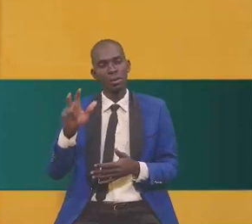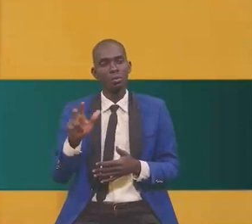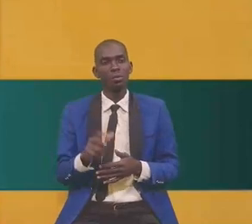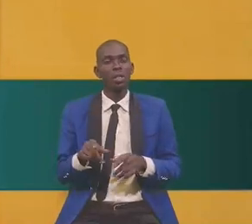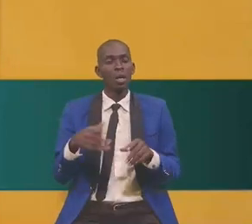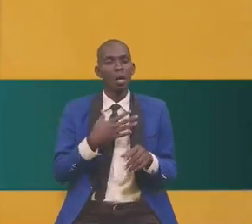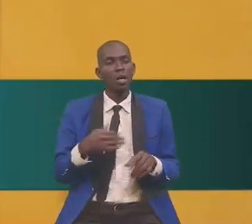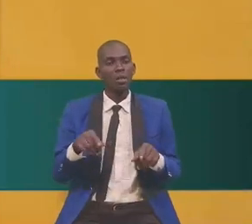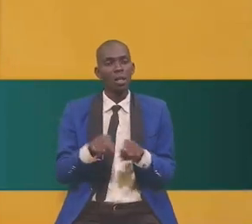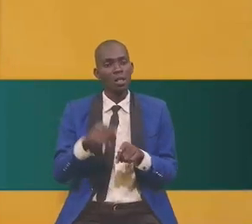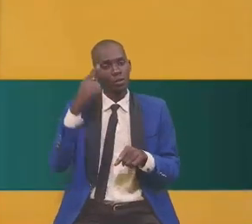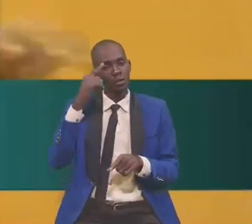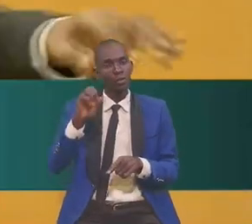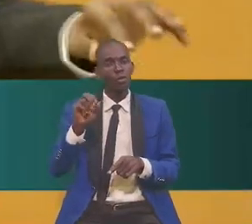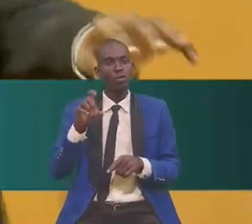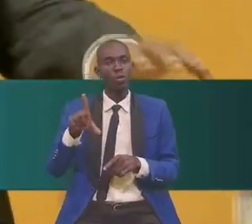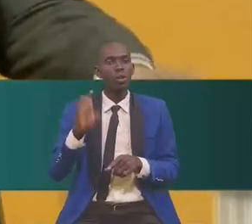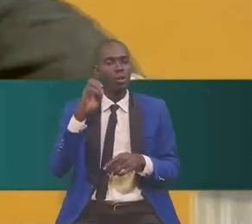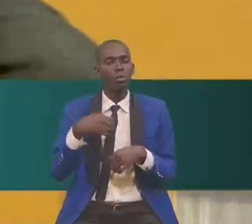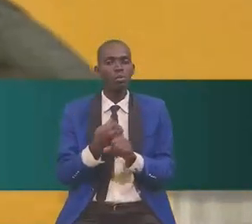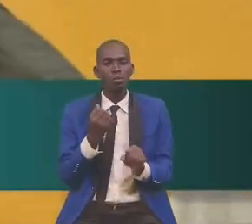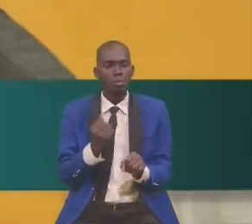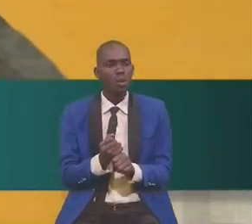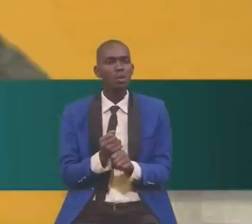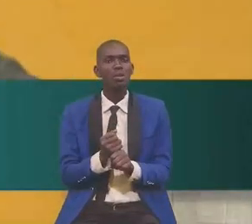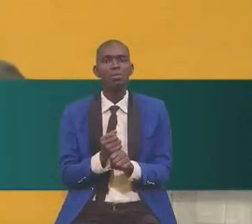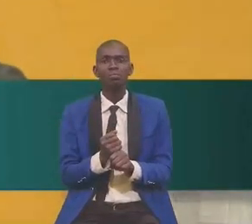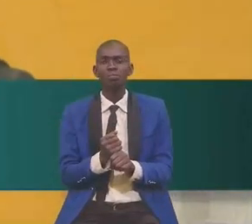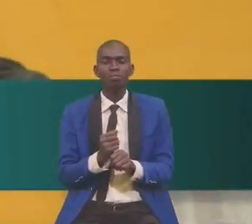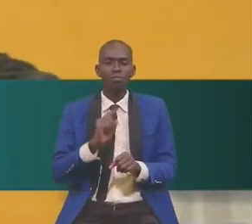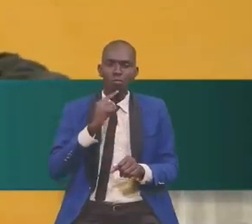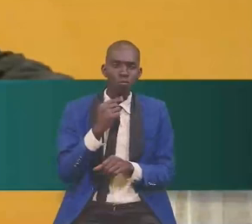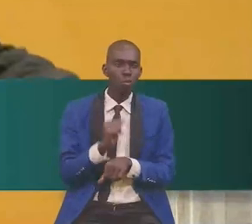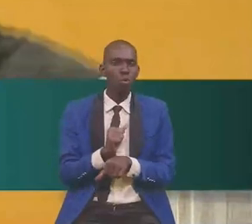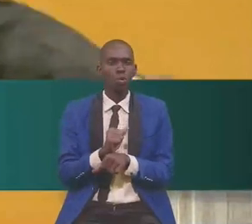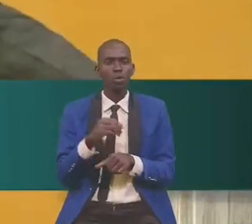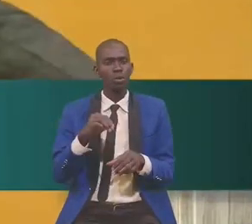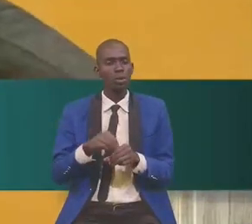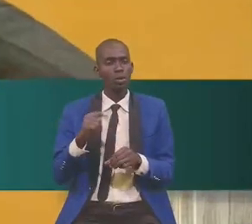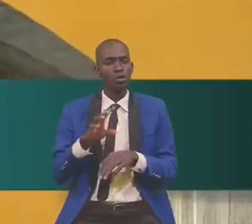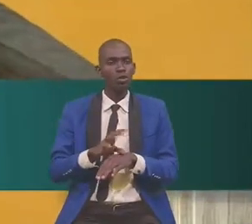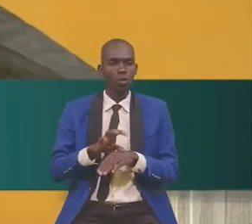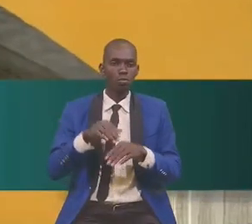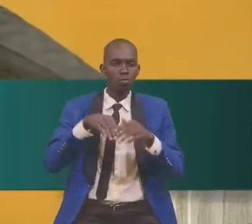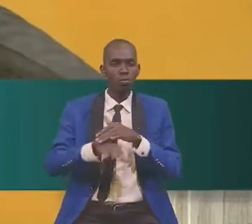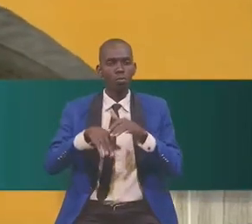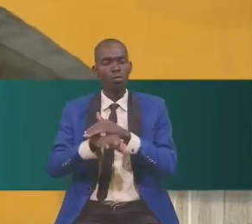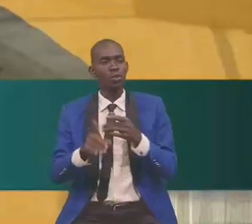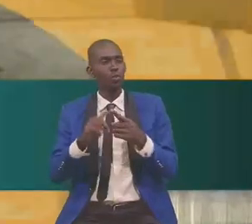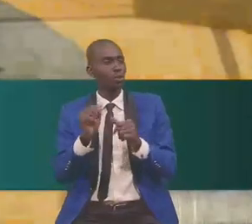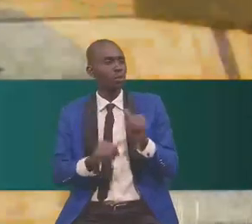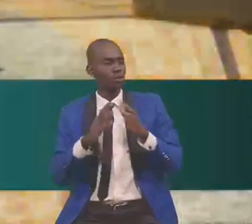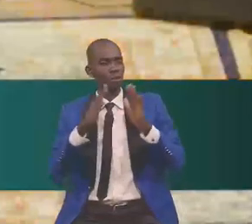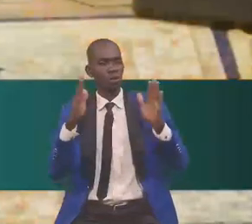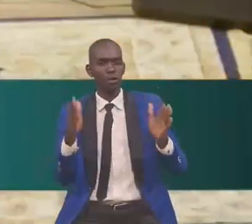l'église. Pénétrant dans les maisons, il en arrachait. Vous voyez, soyez le zèle du